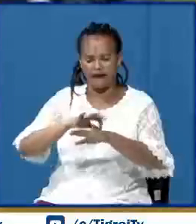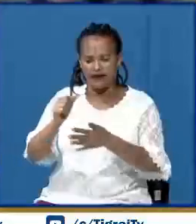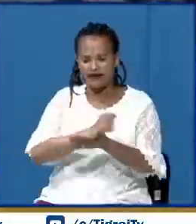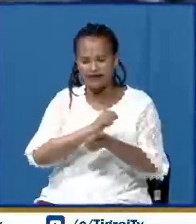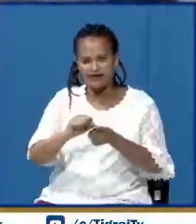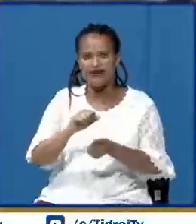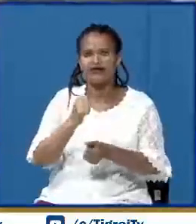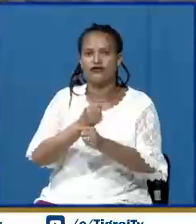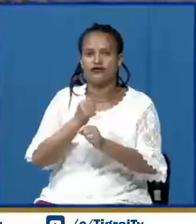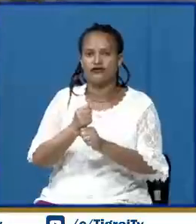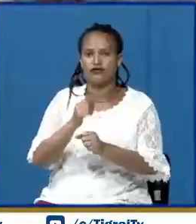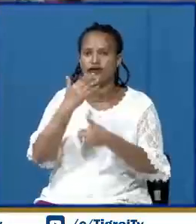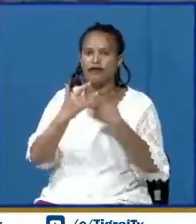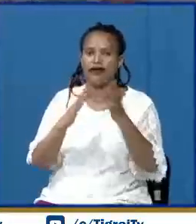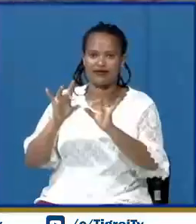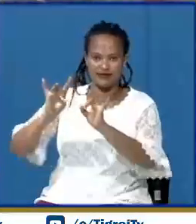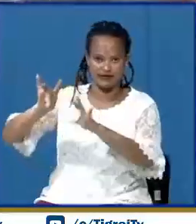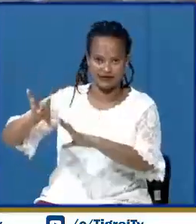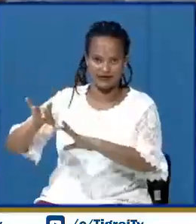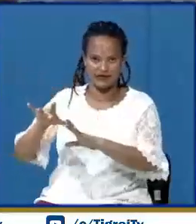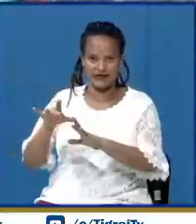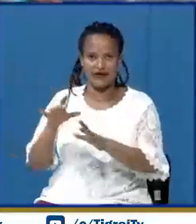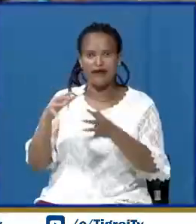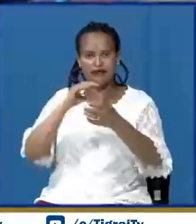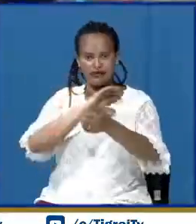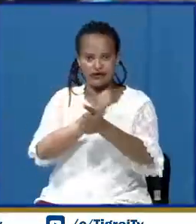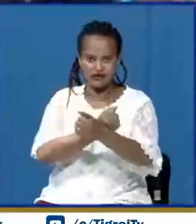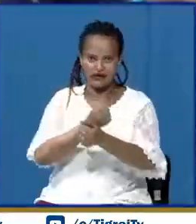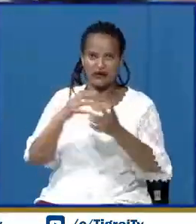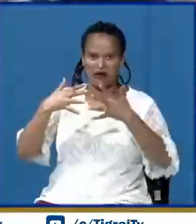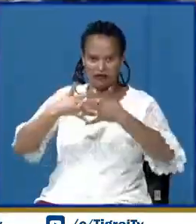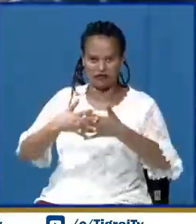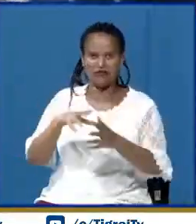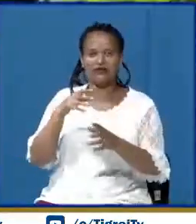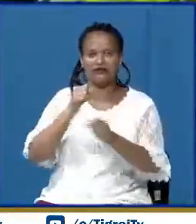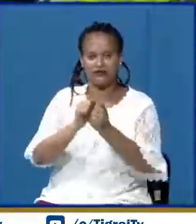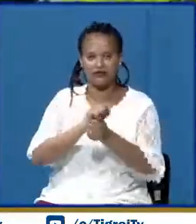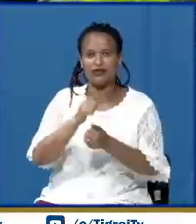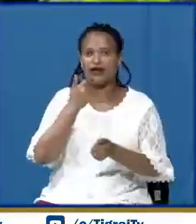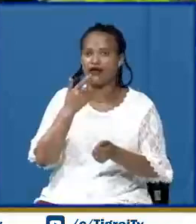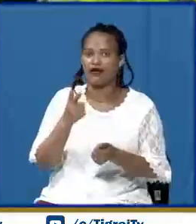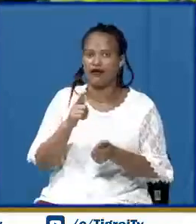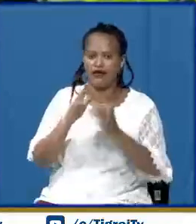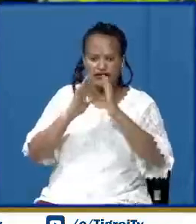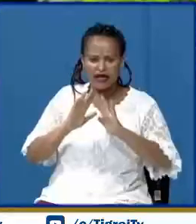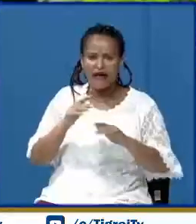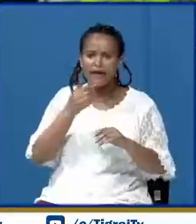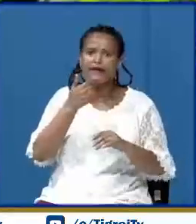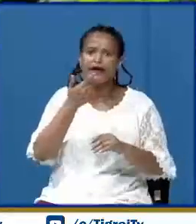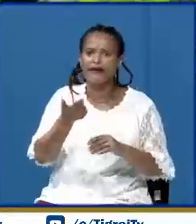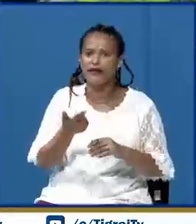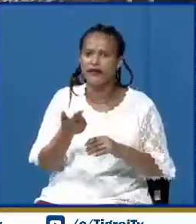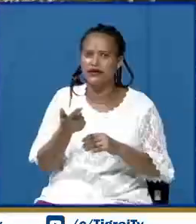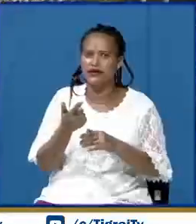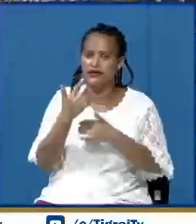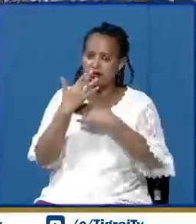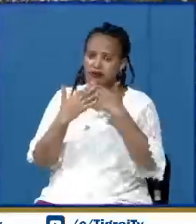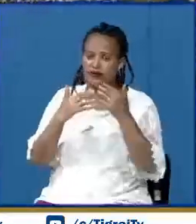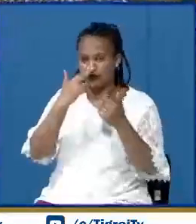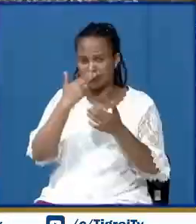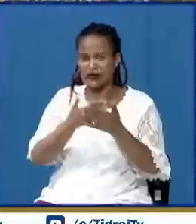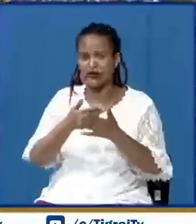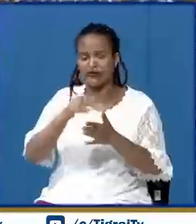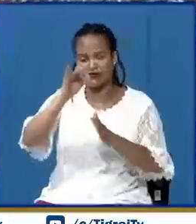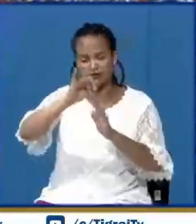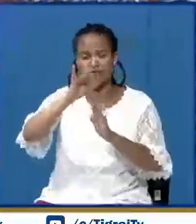ንምጥፋእ ዝፅዕሩ ዘለዉ ደመኛታት ፀላእቲ ብዝሓበረ ቐላፅምና ክንድርዕሞም ኢና ኢለን ሰላሙ እንዳበለ ብደረወን እውን ህፃናት